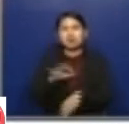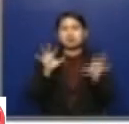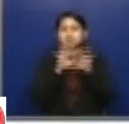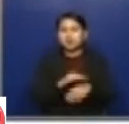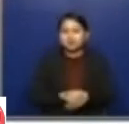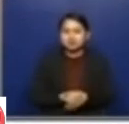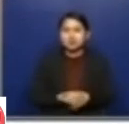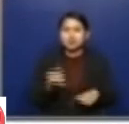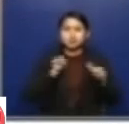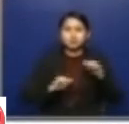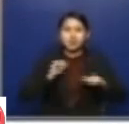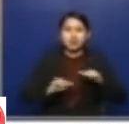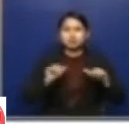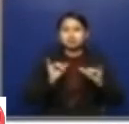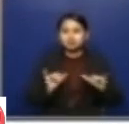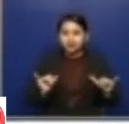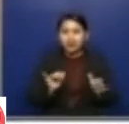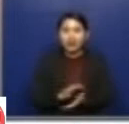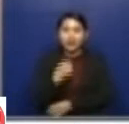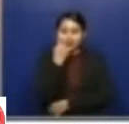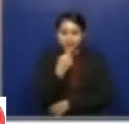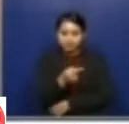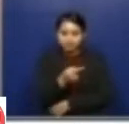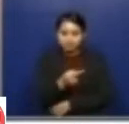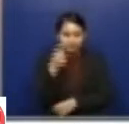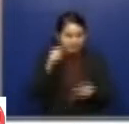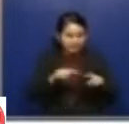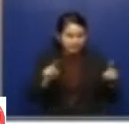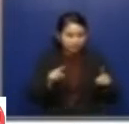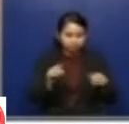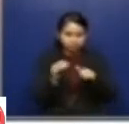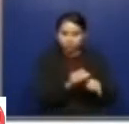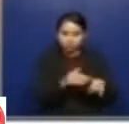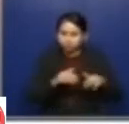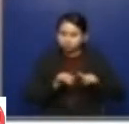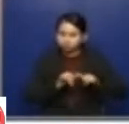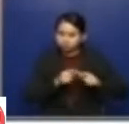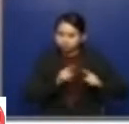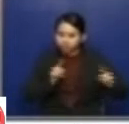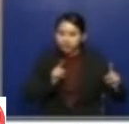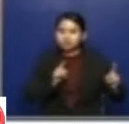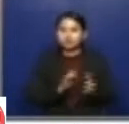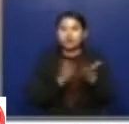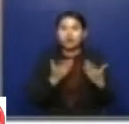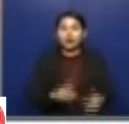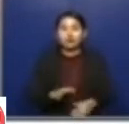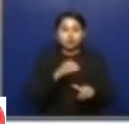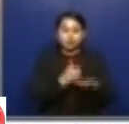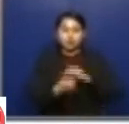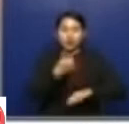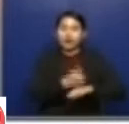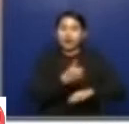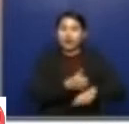และชาวบ้านที่คัดค้านต้องถูกกดดันถูกกีดกันให้ออกจากเวทียิ่งไปกว่านั้นแกนนำชาวบ้าน